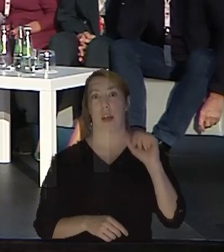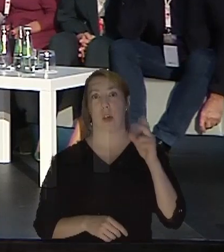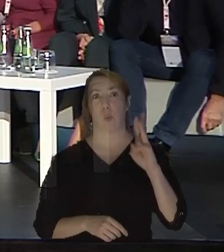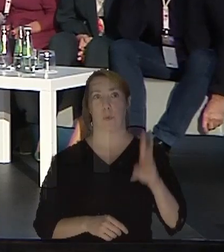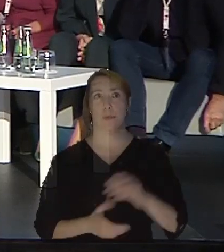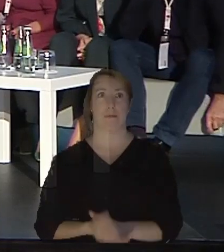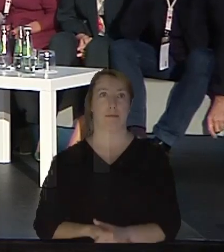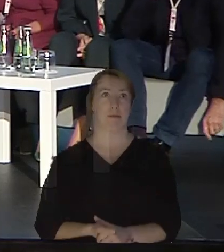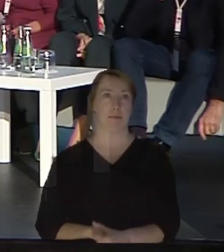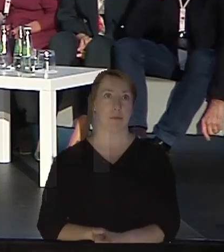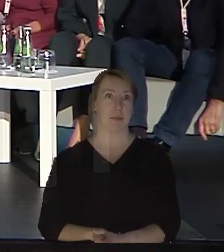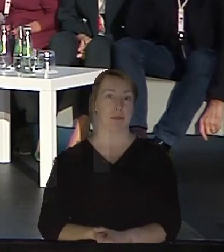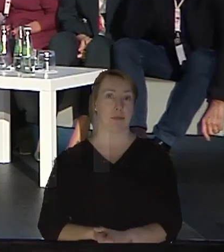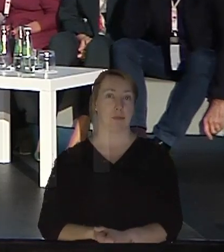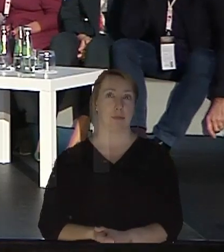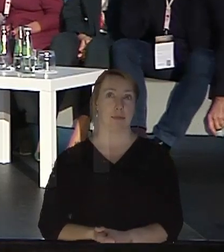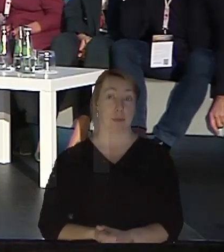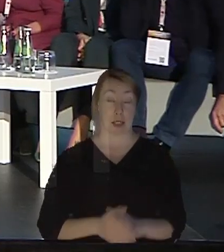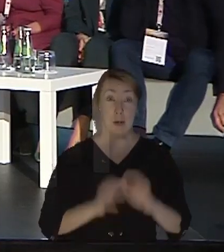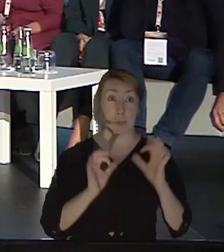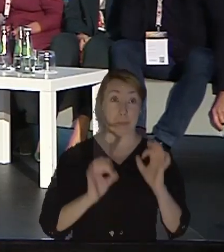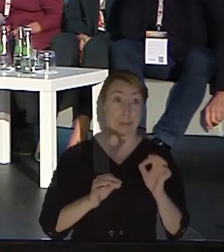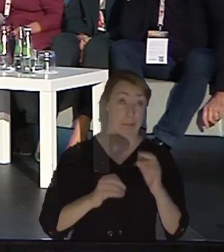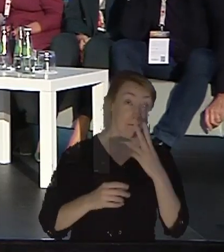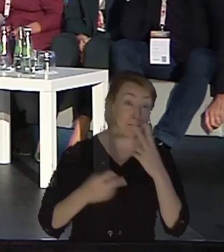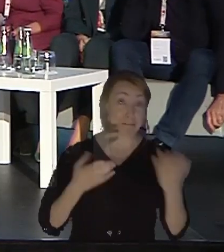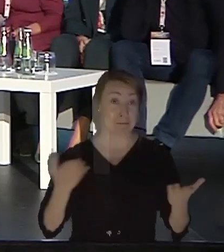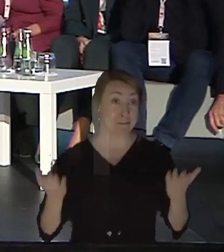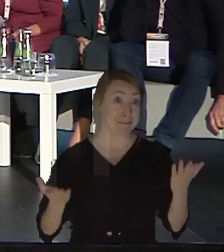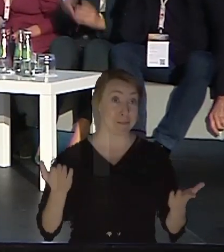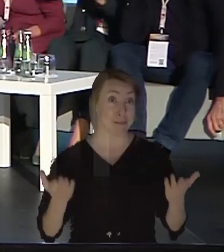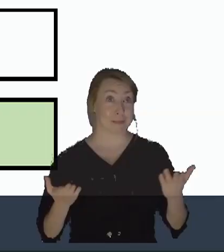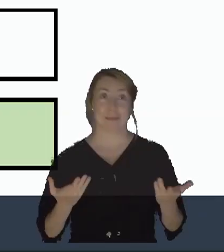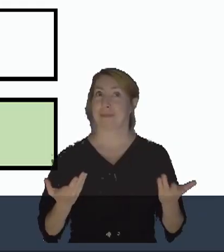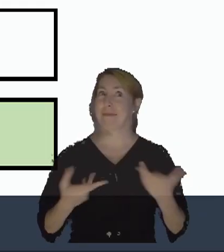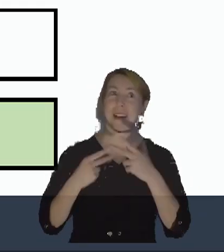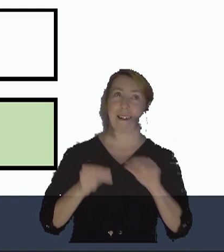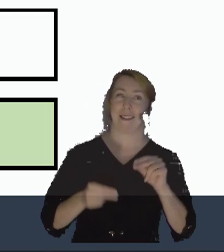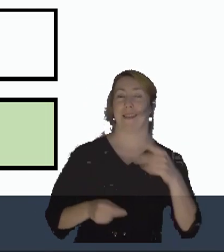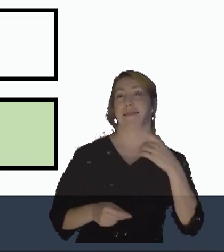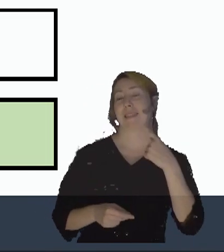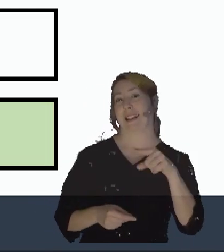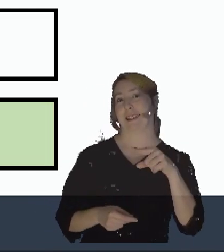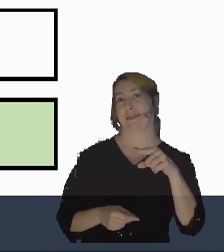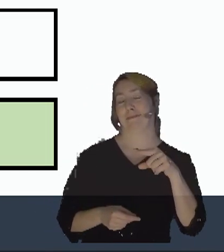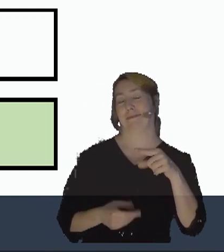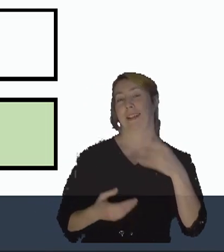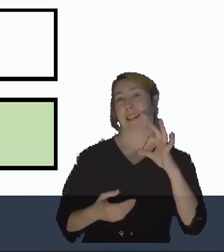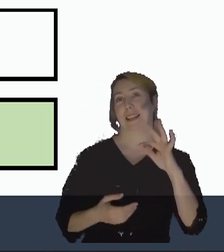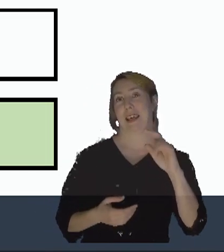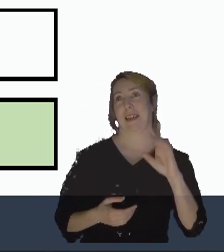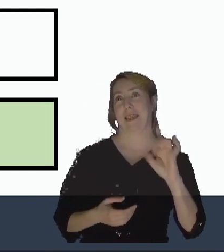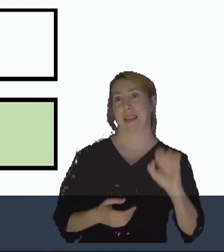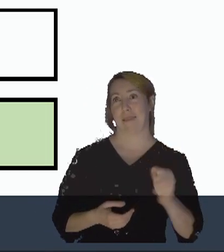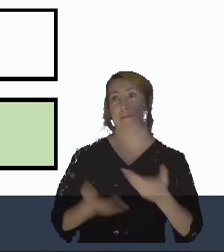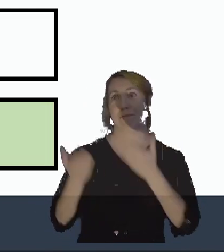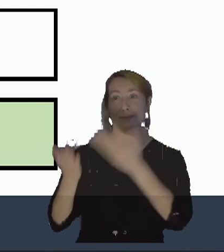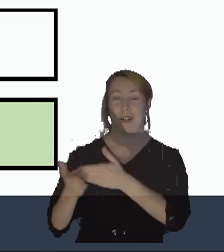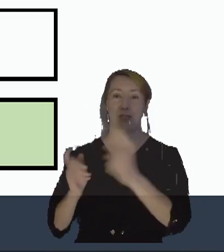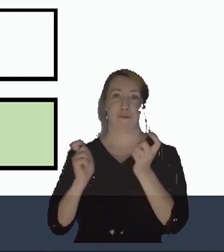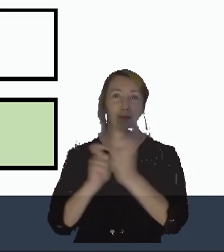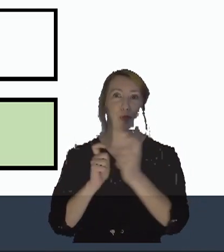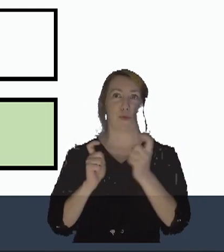to zobaczymy. Liczymy na ten Sieraków, ale czy to będzie Sieraków? Nie. Niestety Stegna, a więc